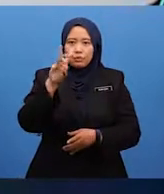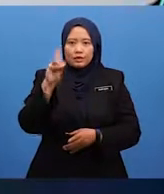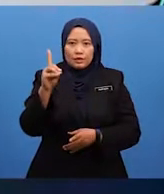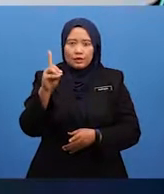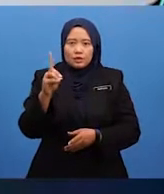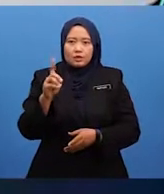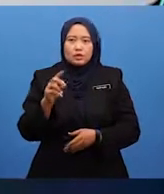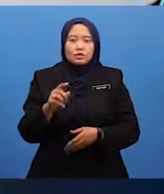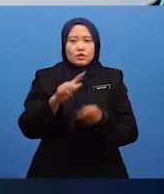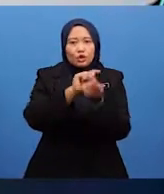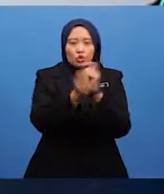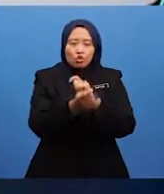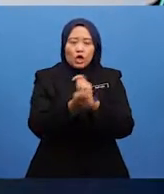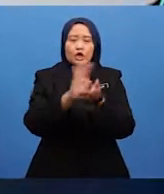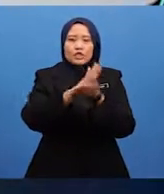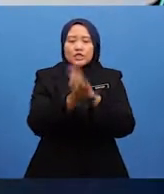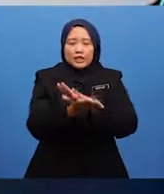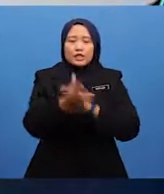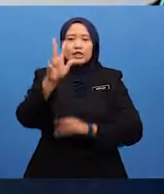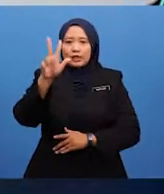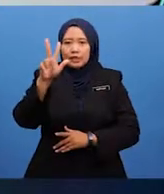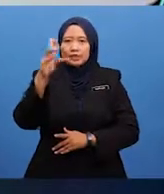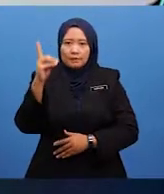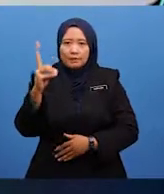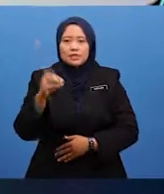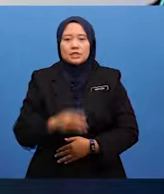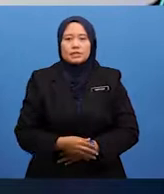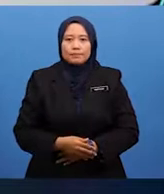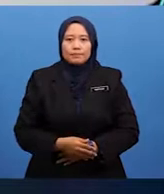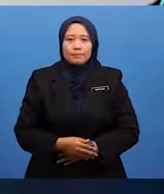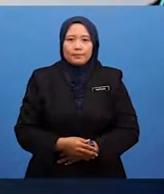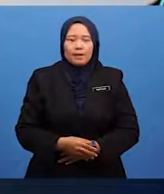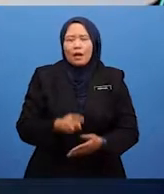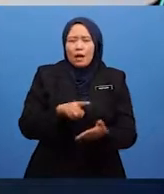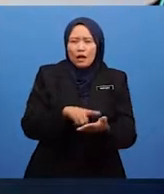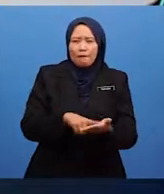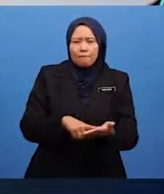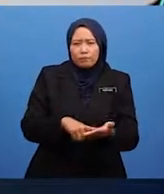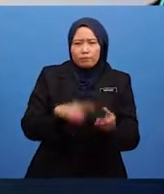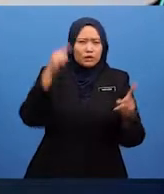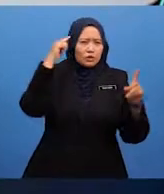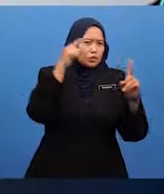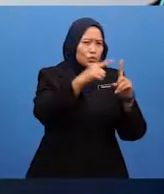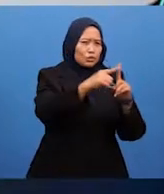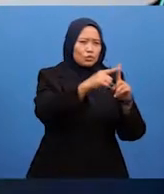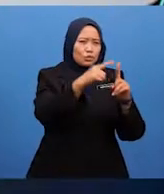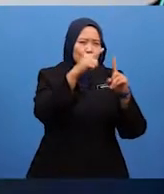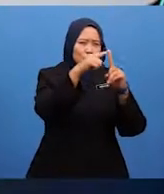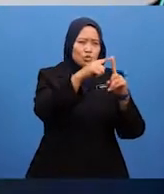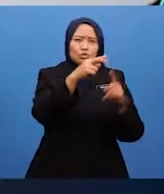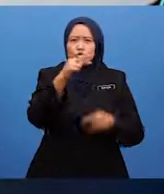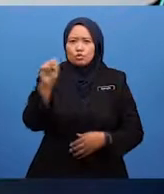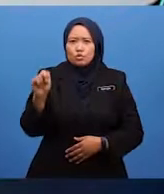tuh masanya sekilo pelacak itu banyak lebih jelas menhir tepat sekali Jadi apakah tujuan penggunaan lukisan kayak gini